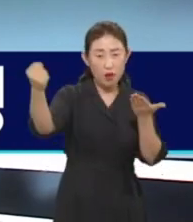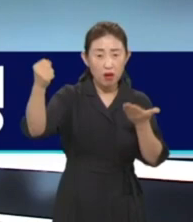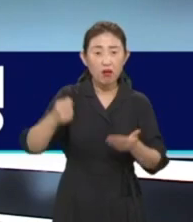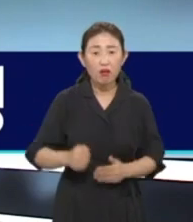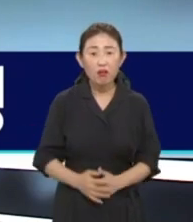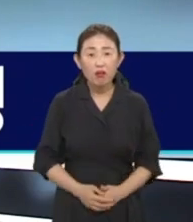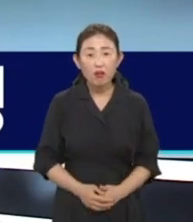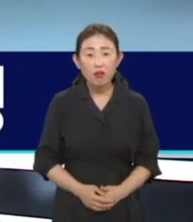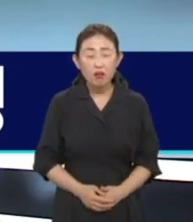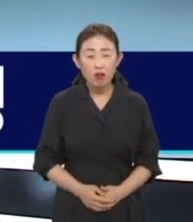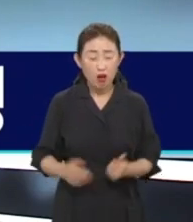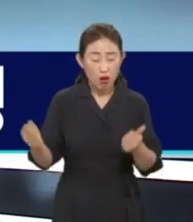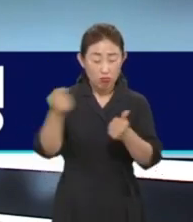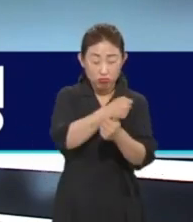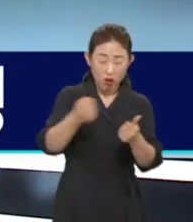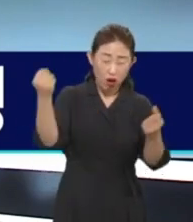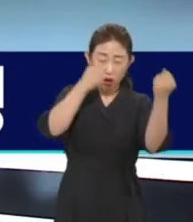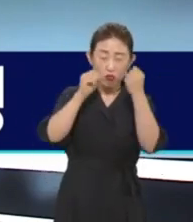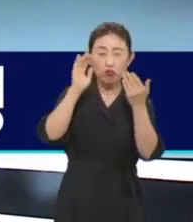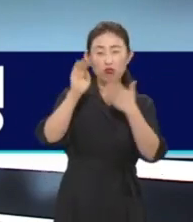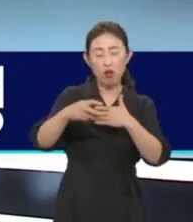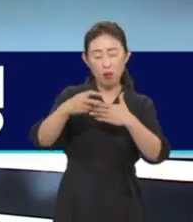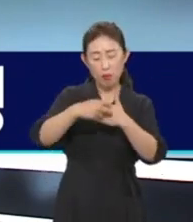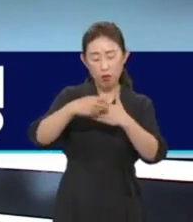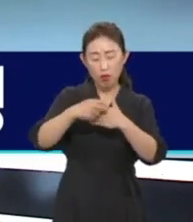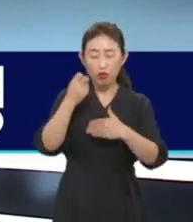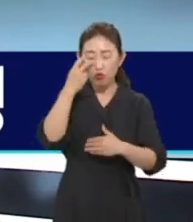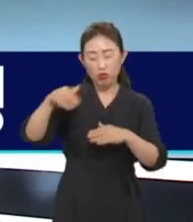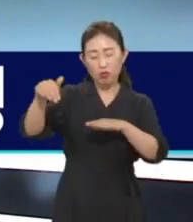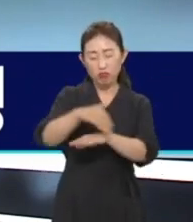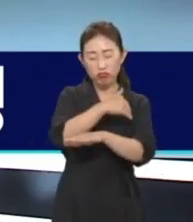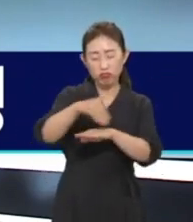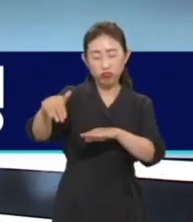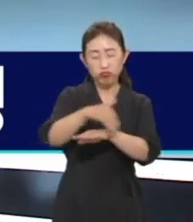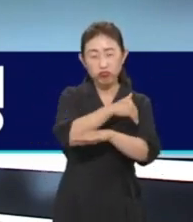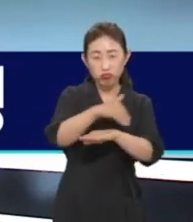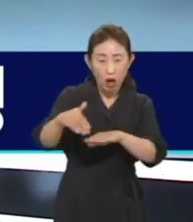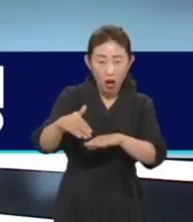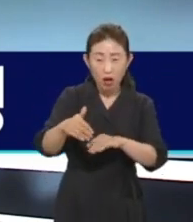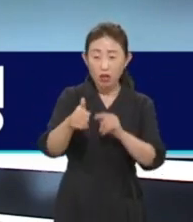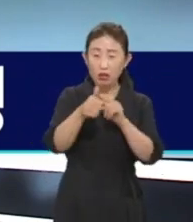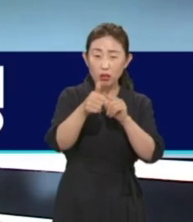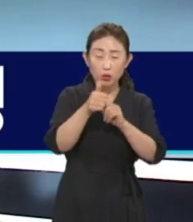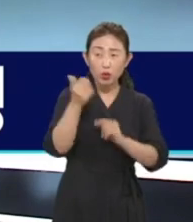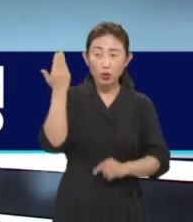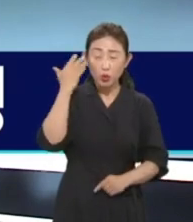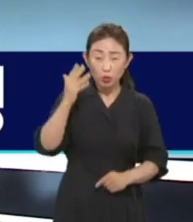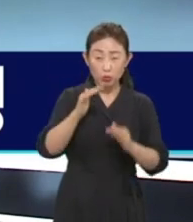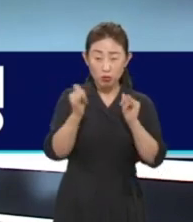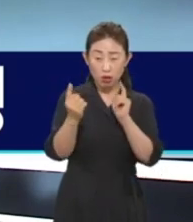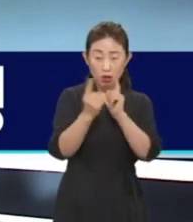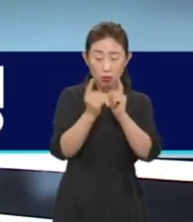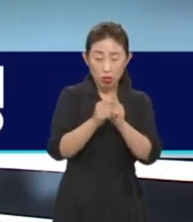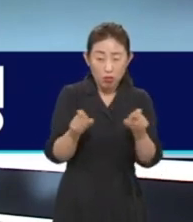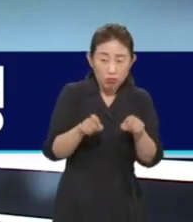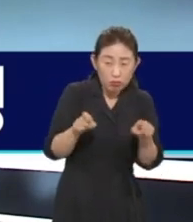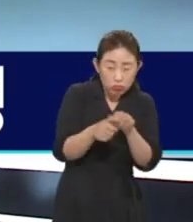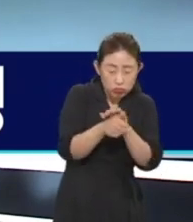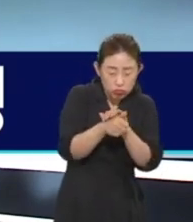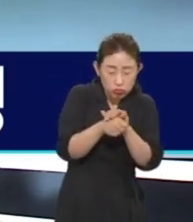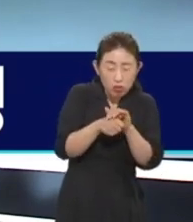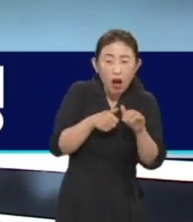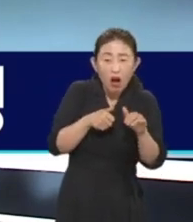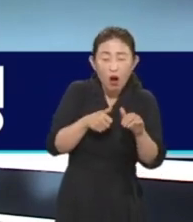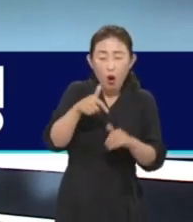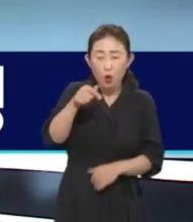휴대전화까지 빼앗았습니다 폭행 후유증으로 두 달 넘게 병원 치료를 받은 피해남성은 최근 공황장애 진단까지 받았습니다